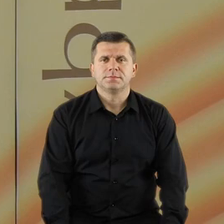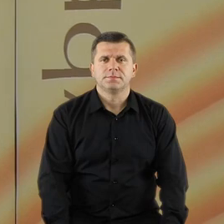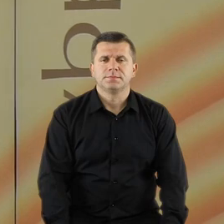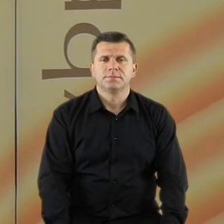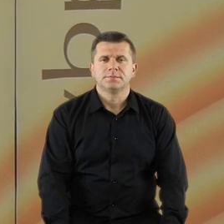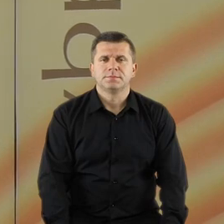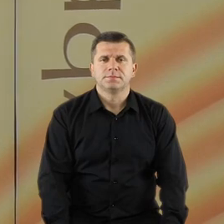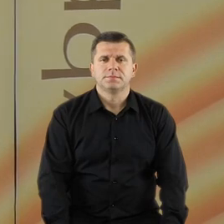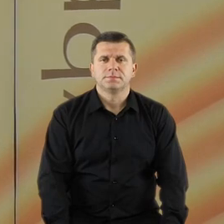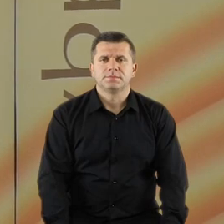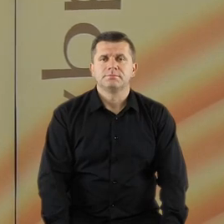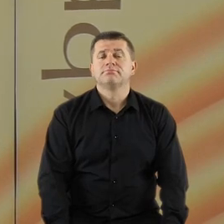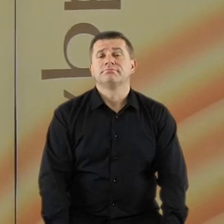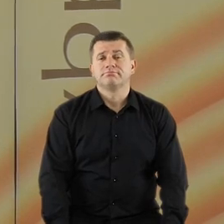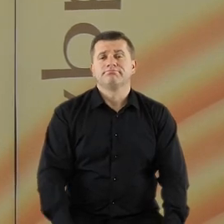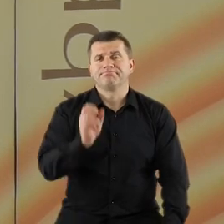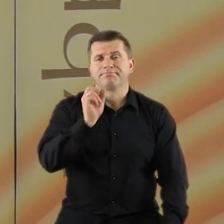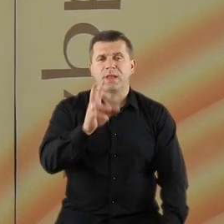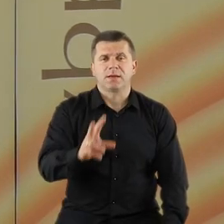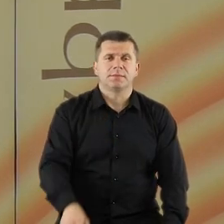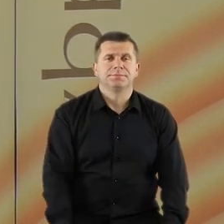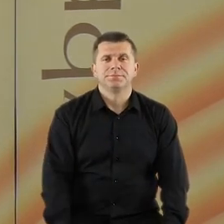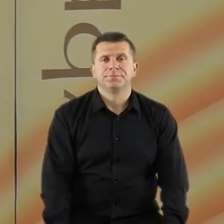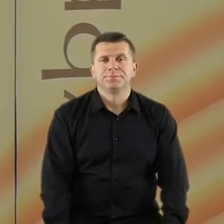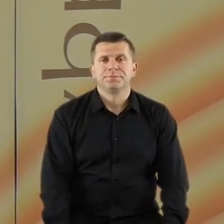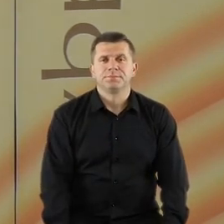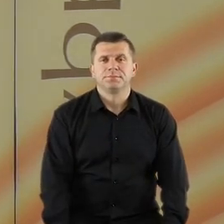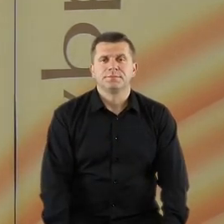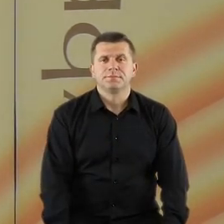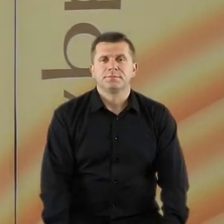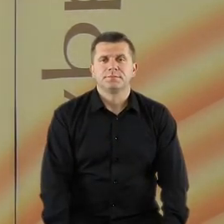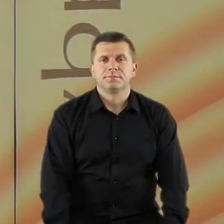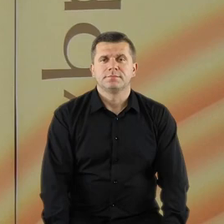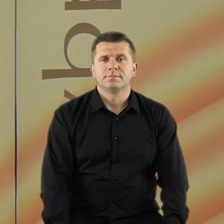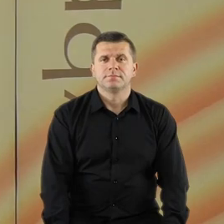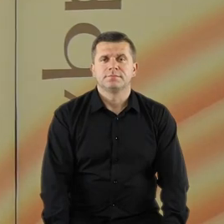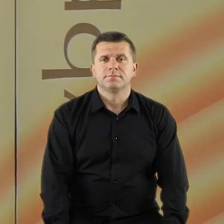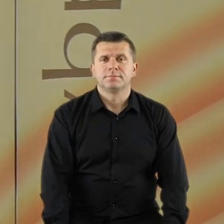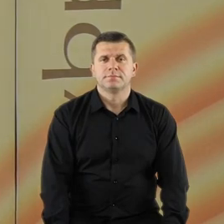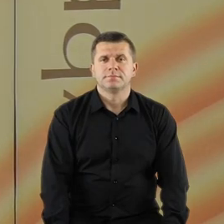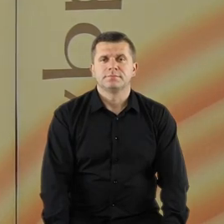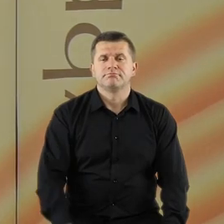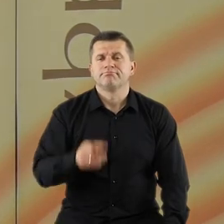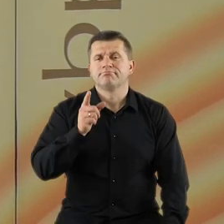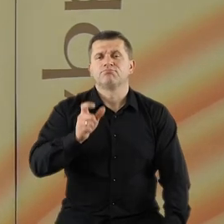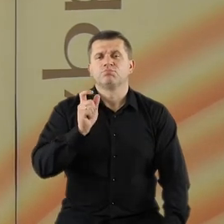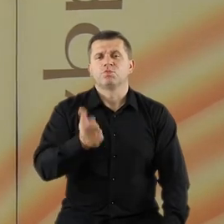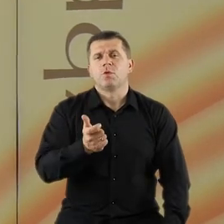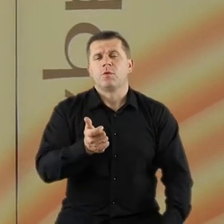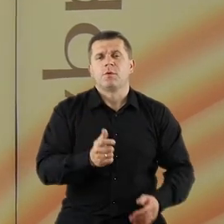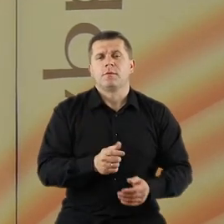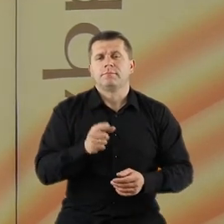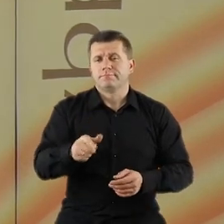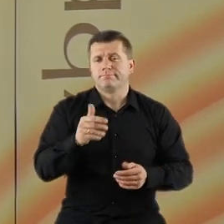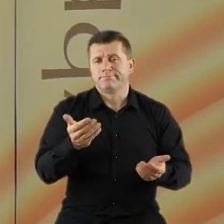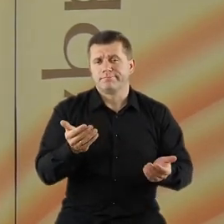i oczywiście że tak natomiast proszę państwa to co tutaj może